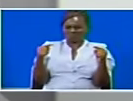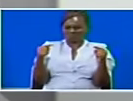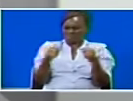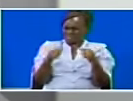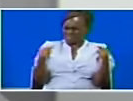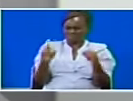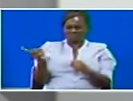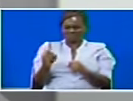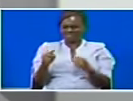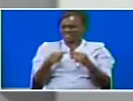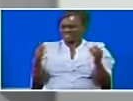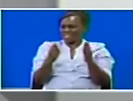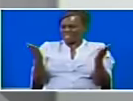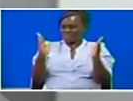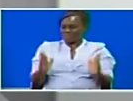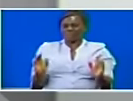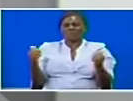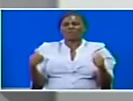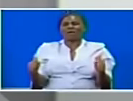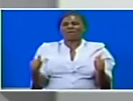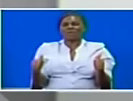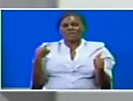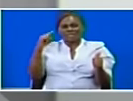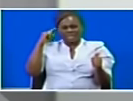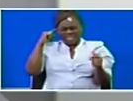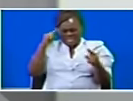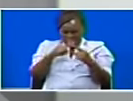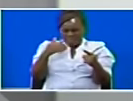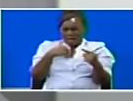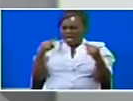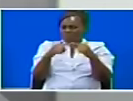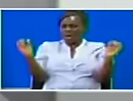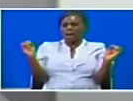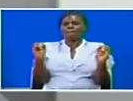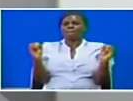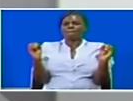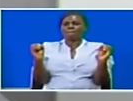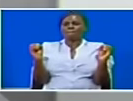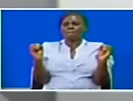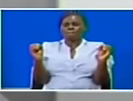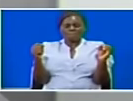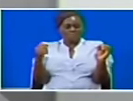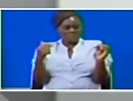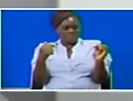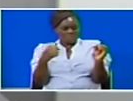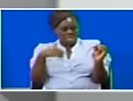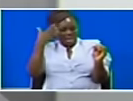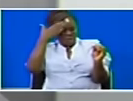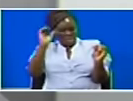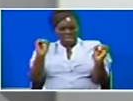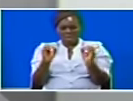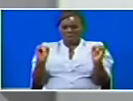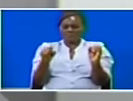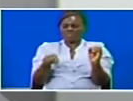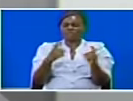msaliti, hajasaliti mtu yeyote, na sidhani ako na nia ya kusaliti mtu yeyote. Kwa hivyo mimi sioni na sijui au